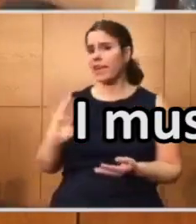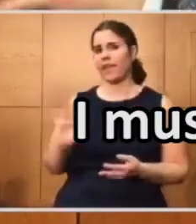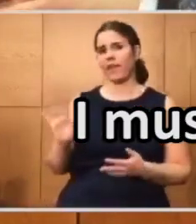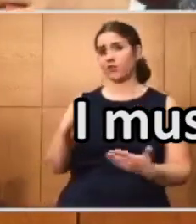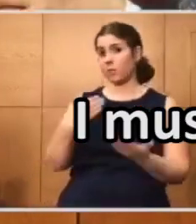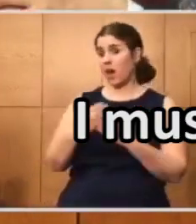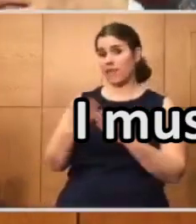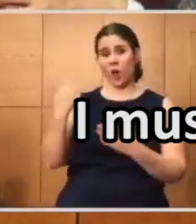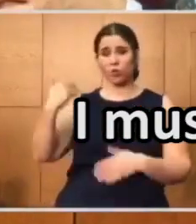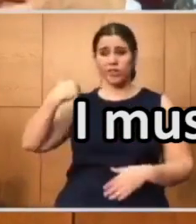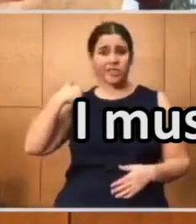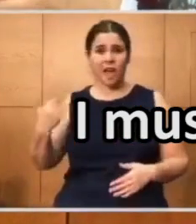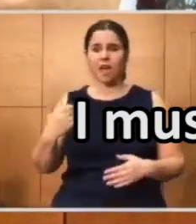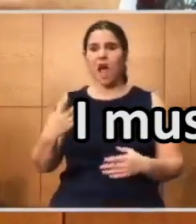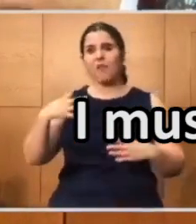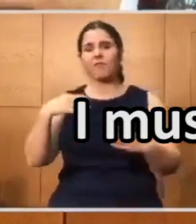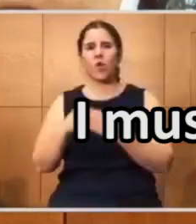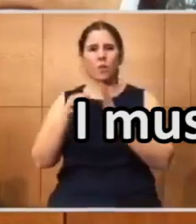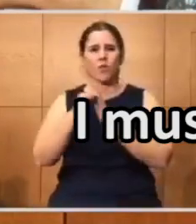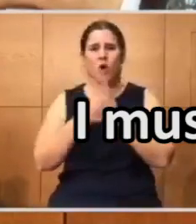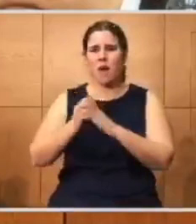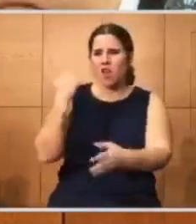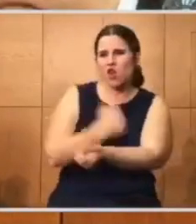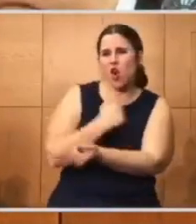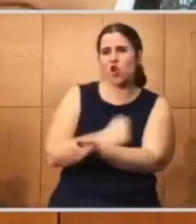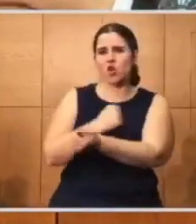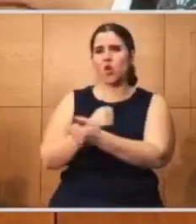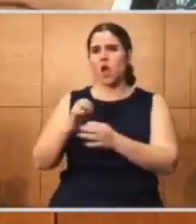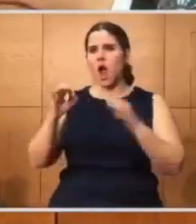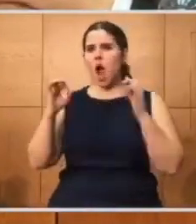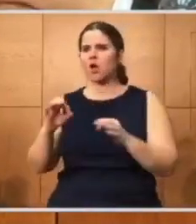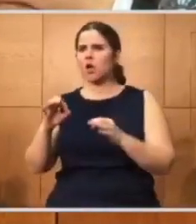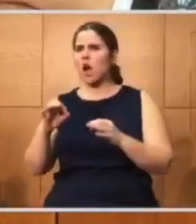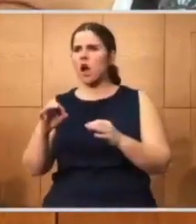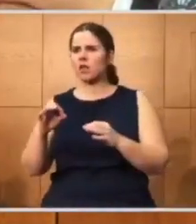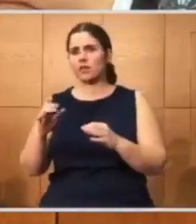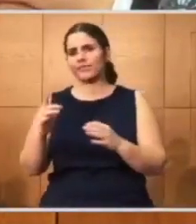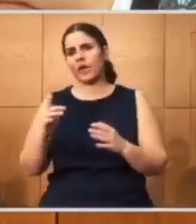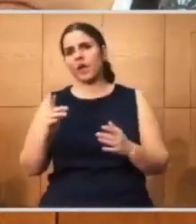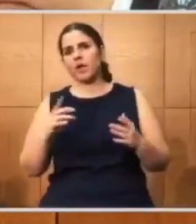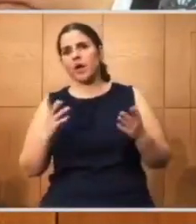musím říct, že mě taková ta nebezpečná léta zastihla v Anglii